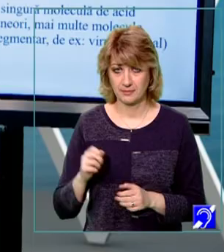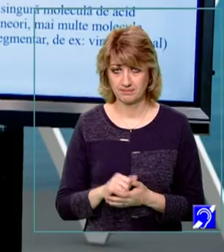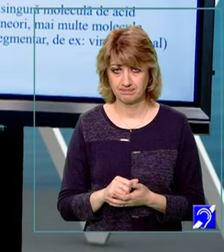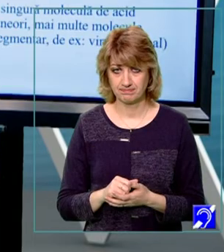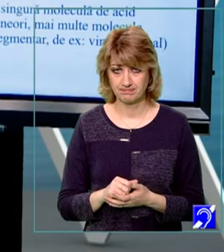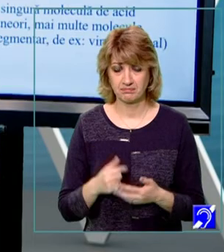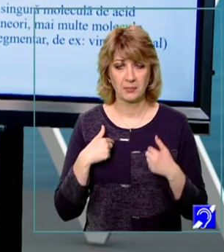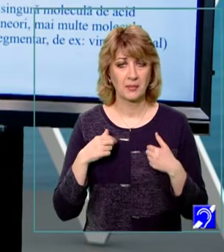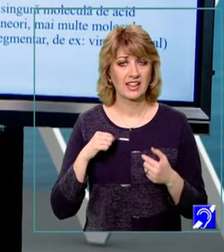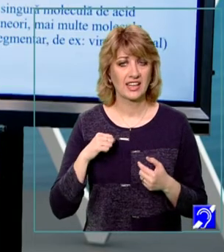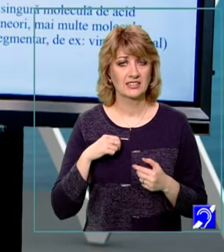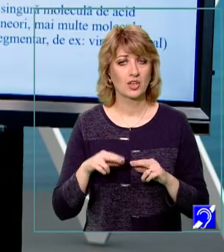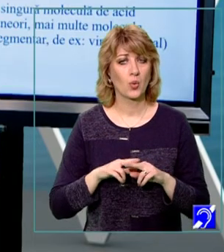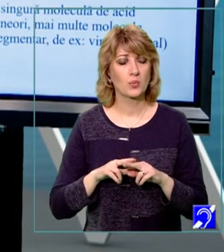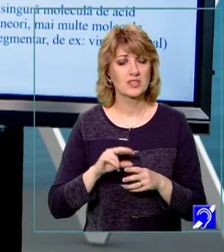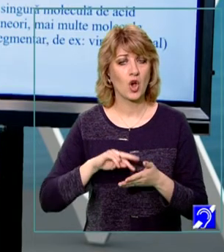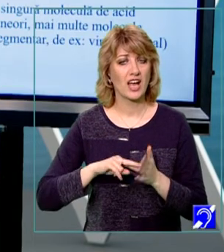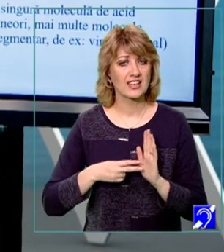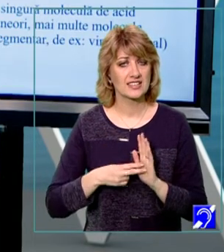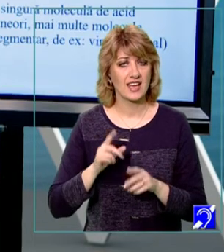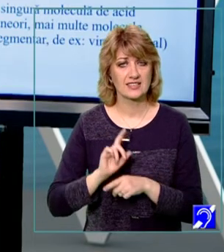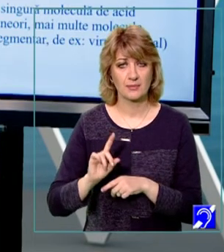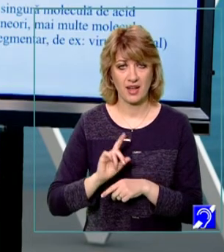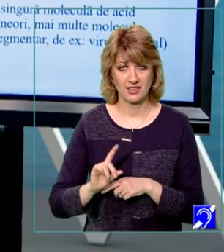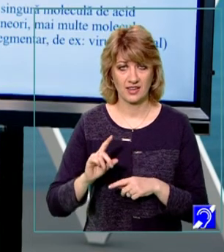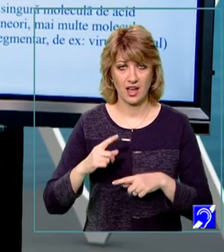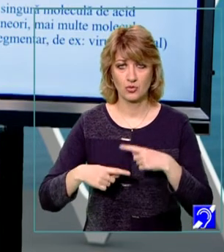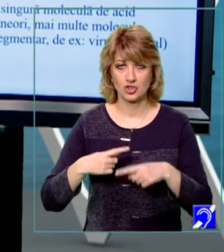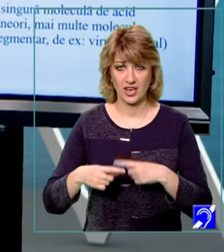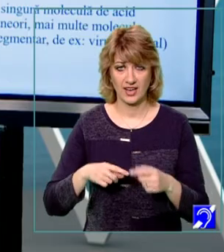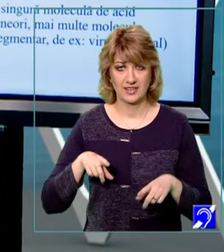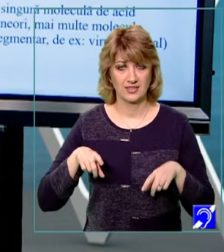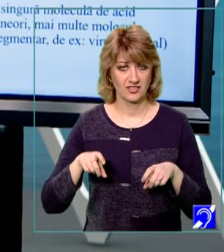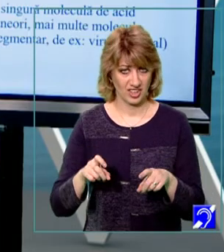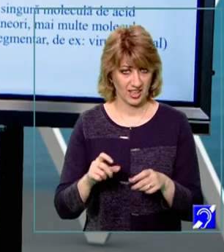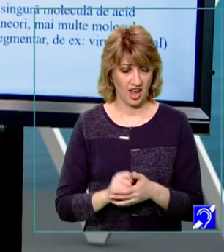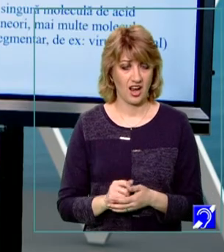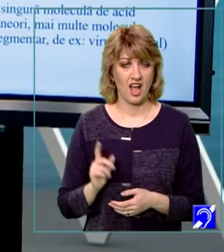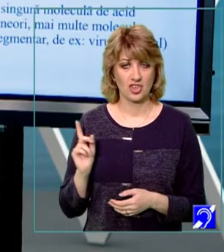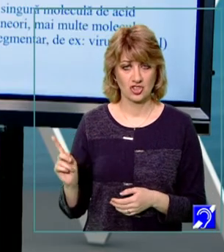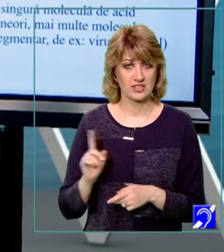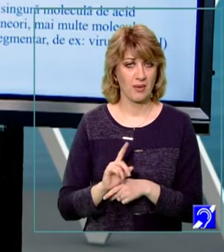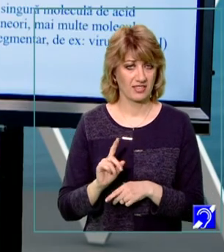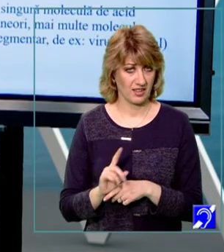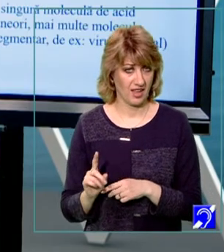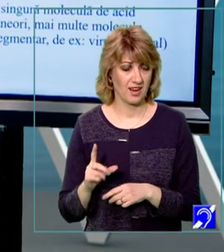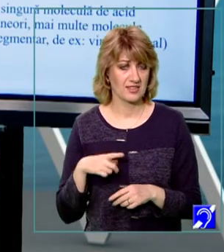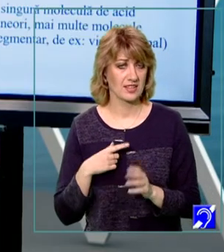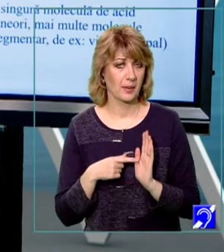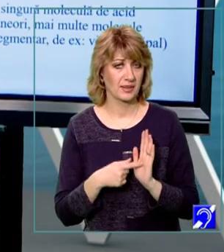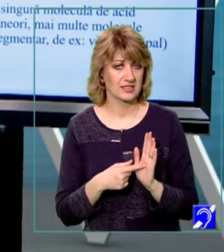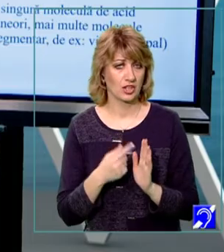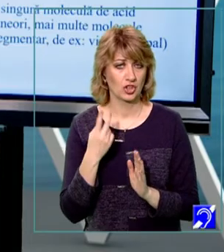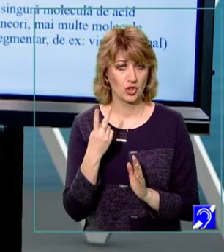ne interesează modul de organizare a materialului genetic viral. Acest material genetic este reprezentat de